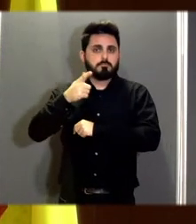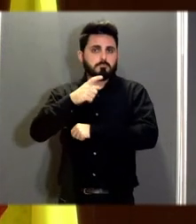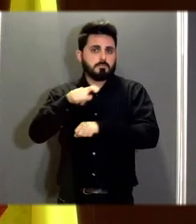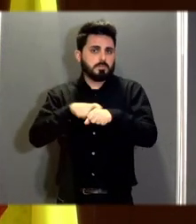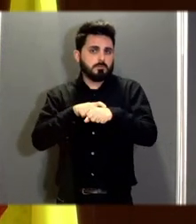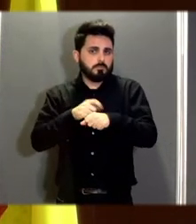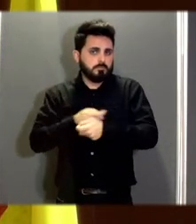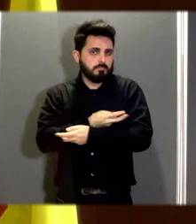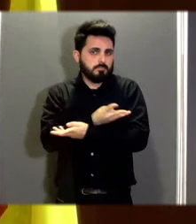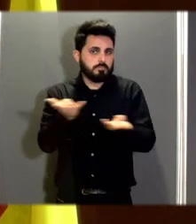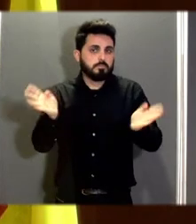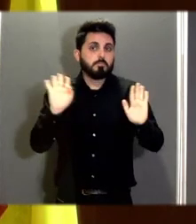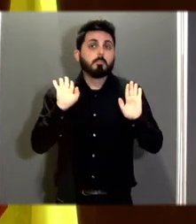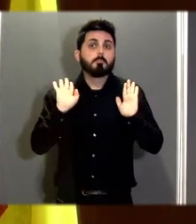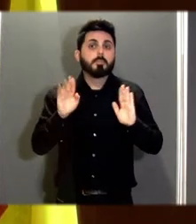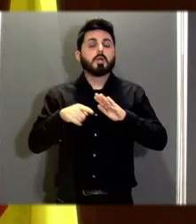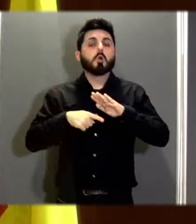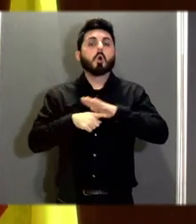nivell internacional.